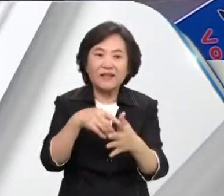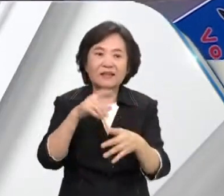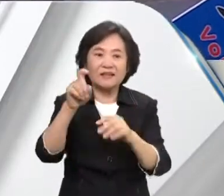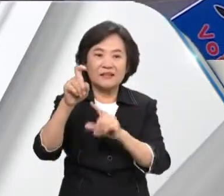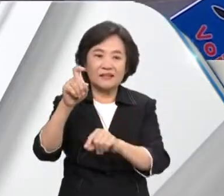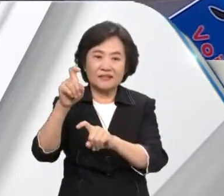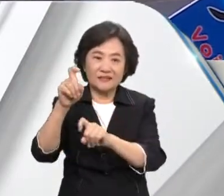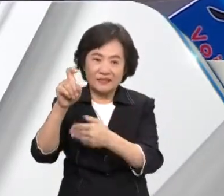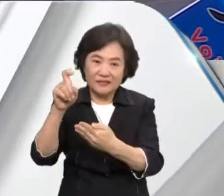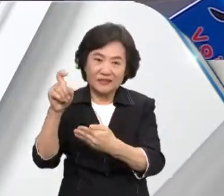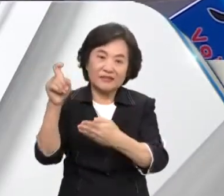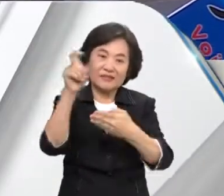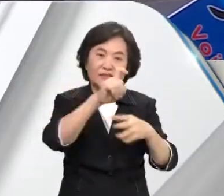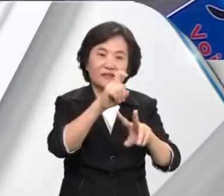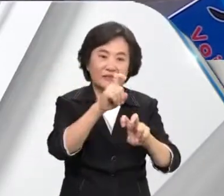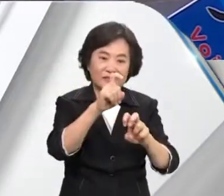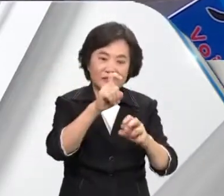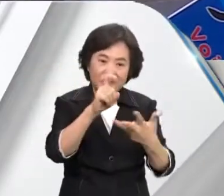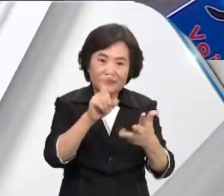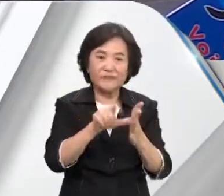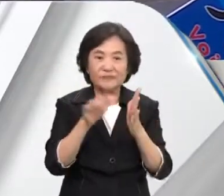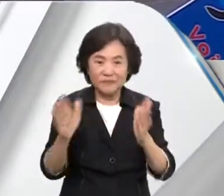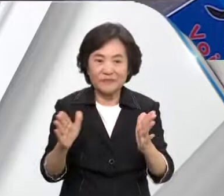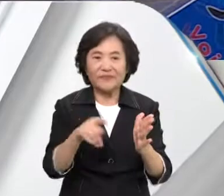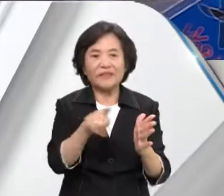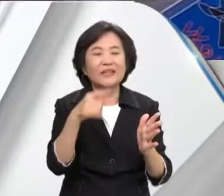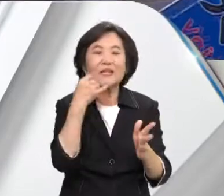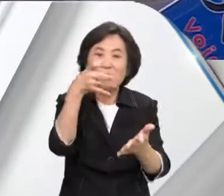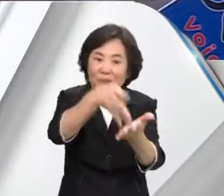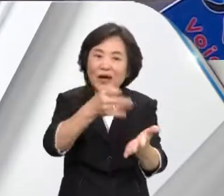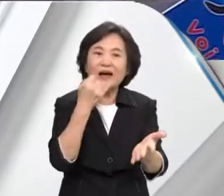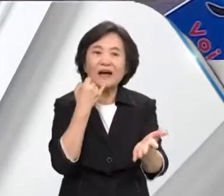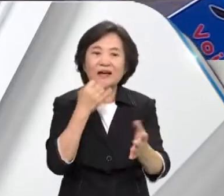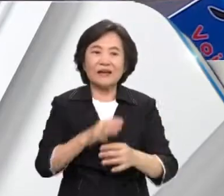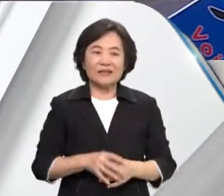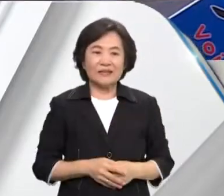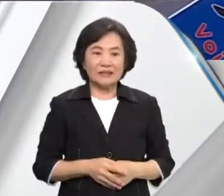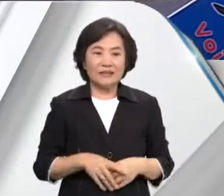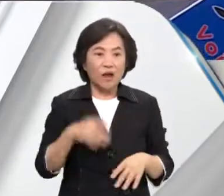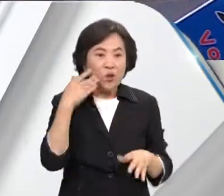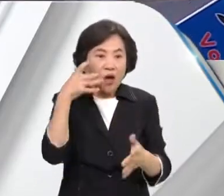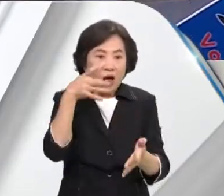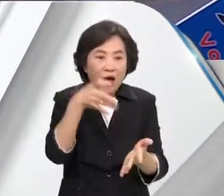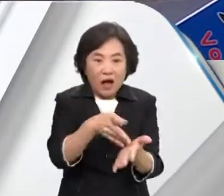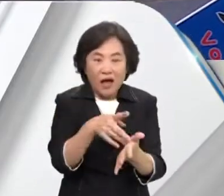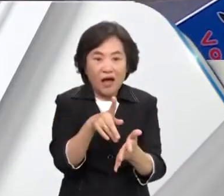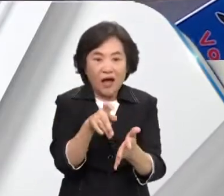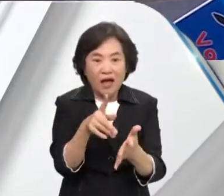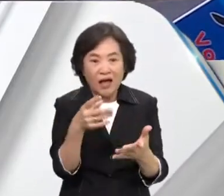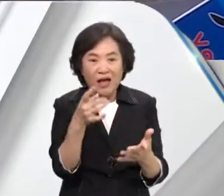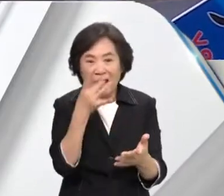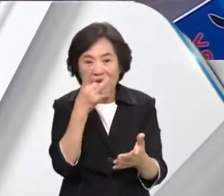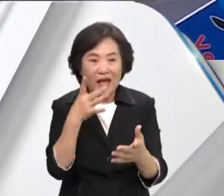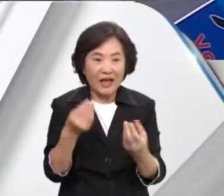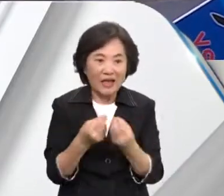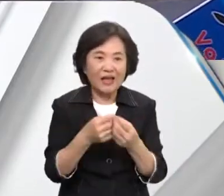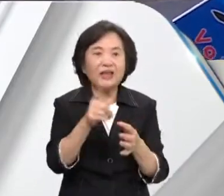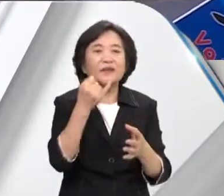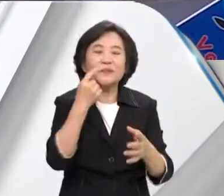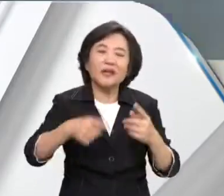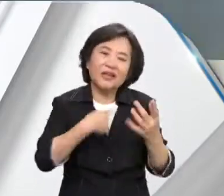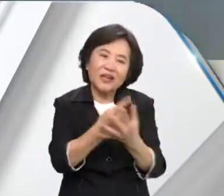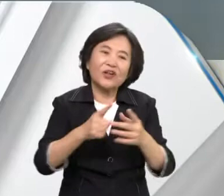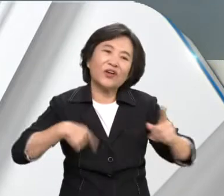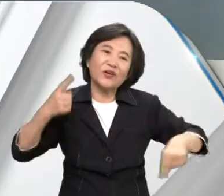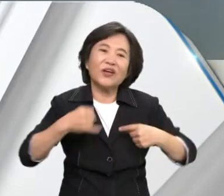从10月19号到10月28号。安娜娜哈，如果没有报到名的也没有关系，大家都可以来参